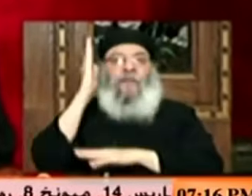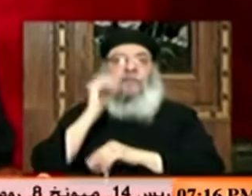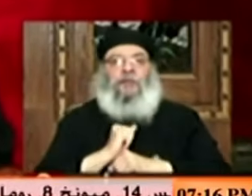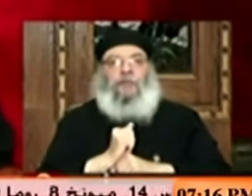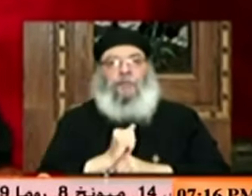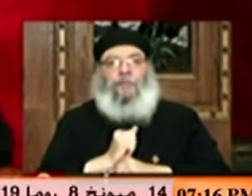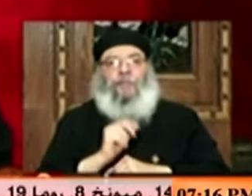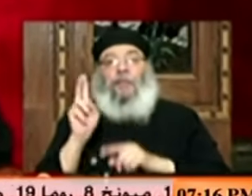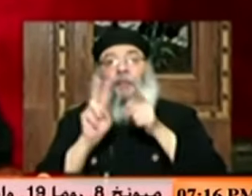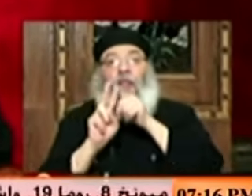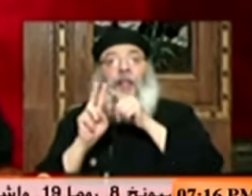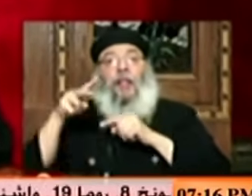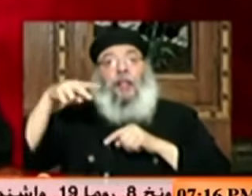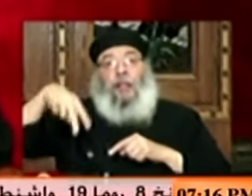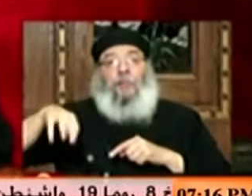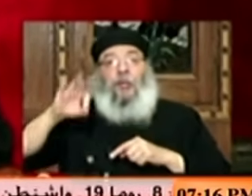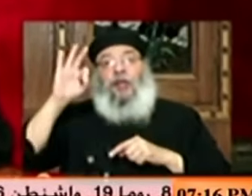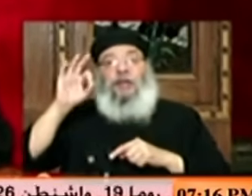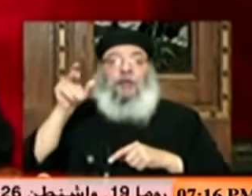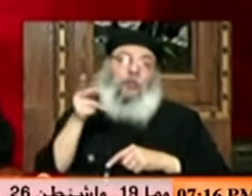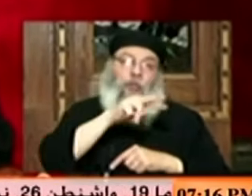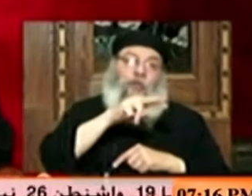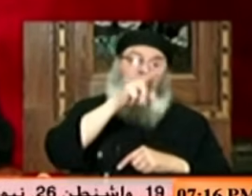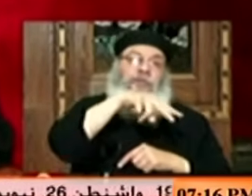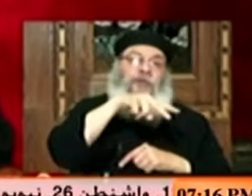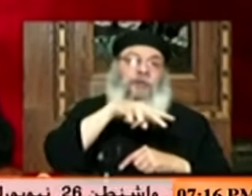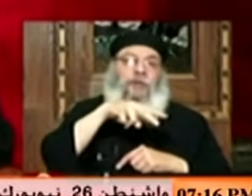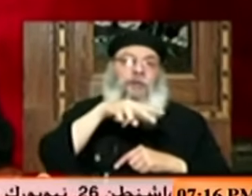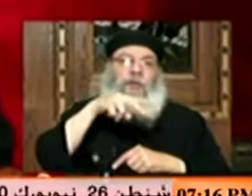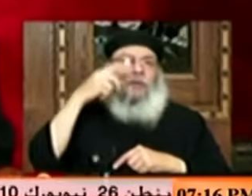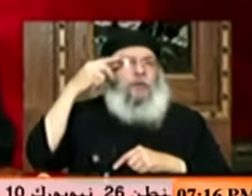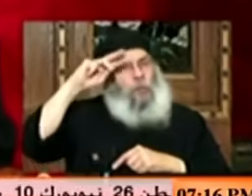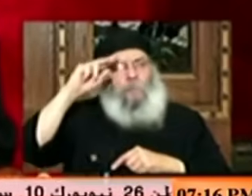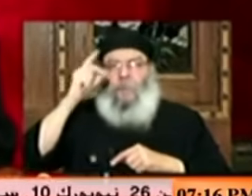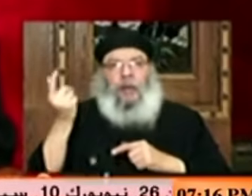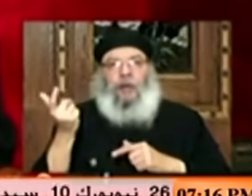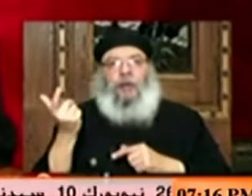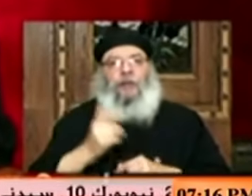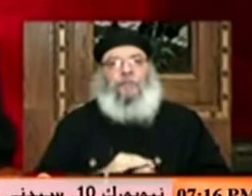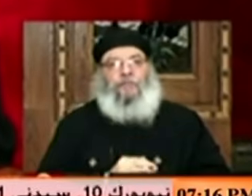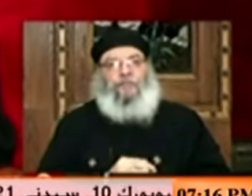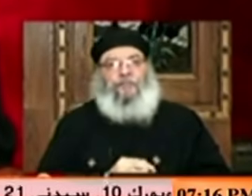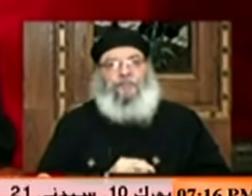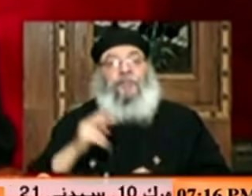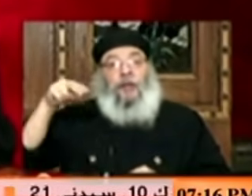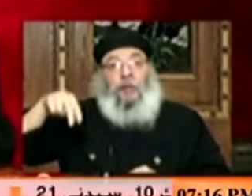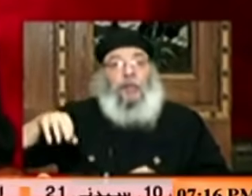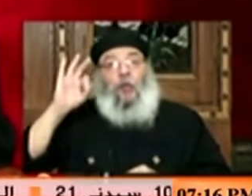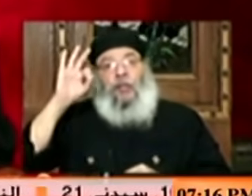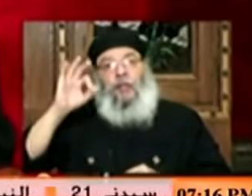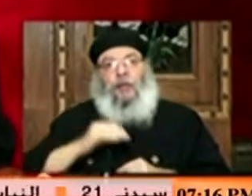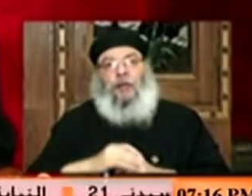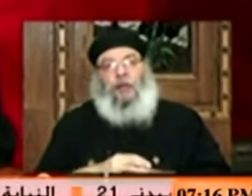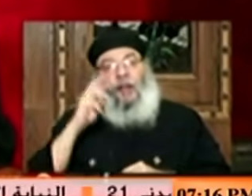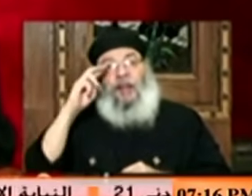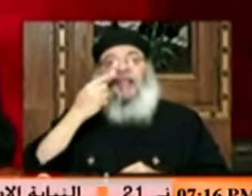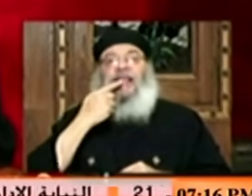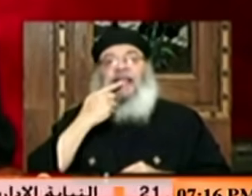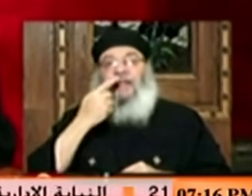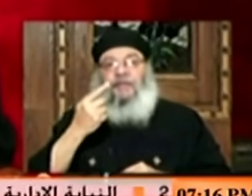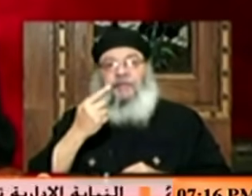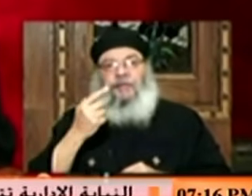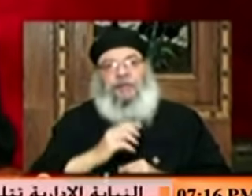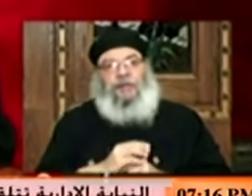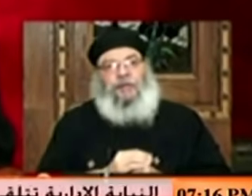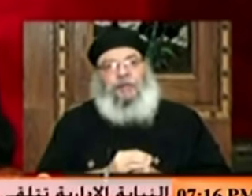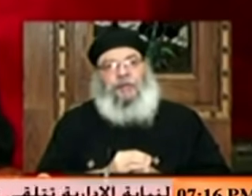الرقمين دول 38 و18 رمز الايه 38 رمز لسنين